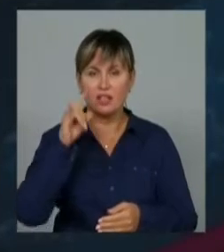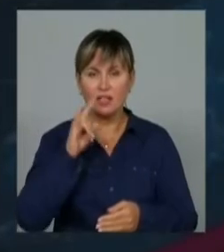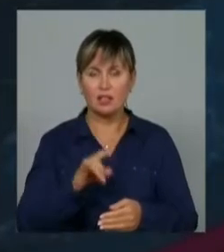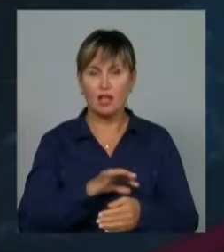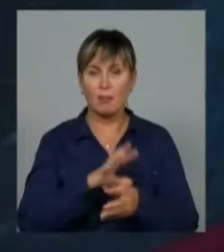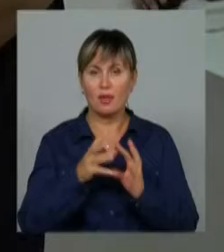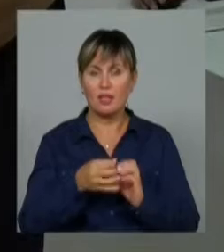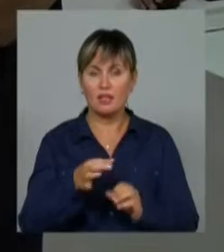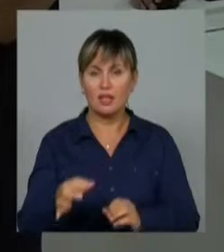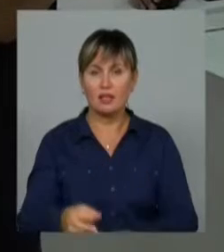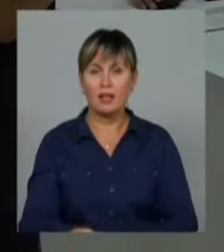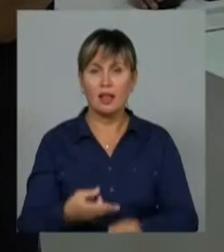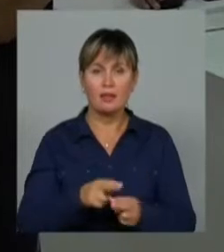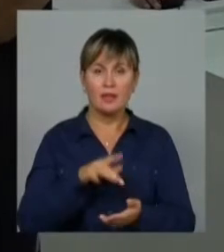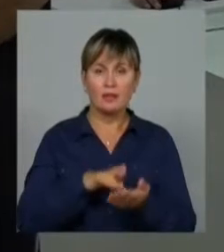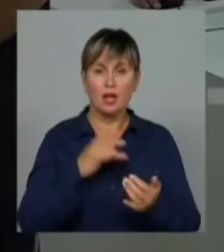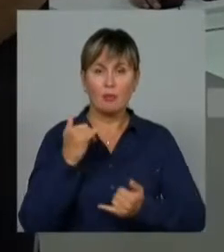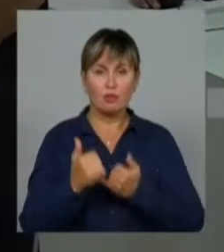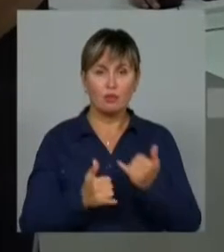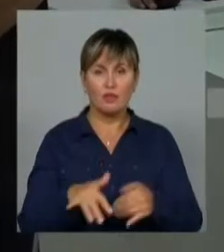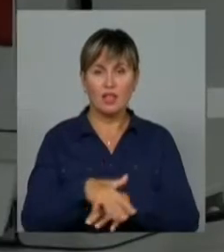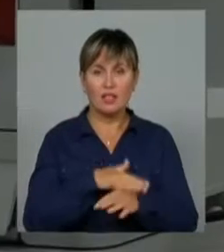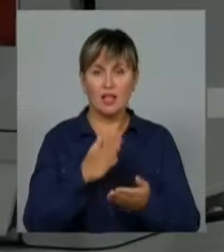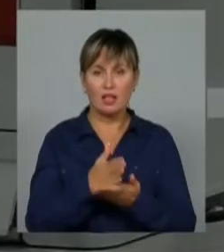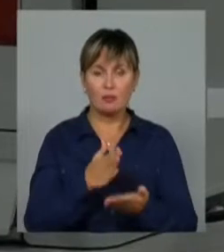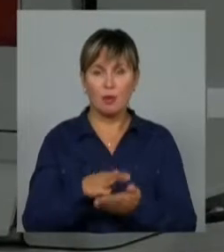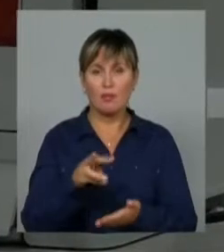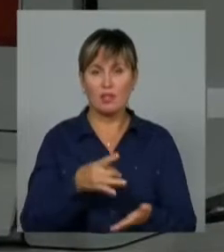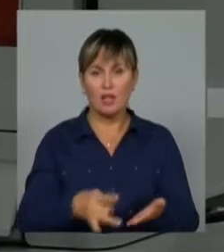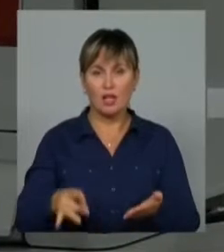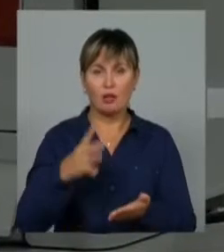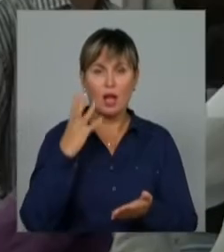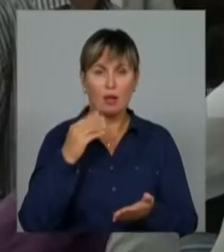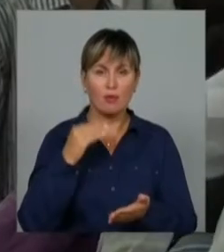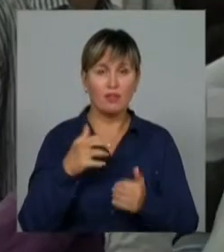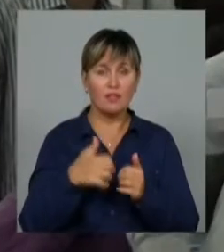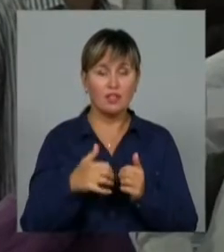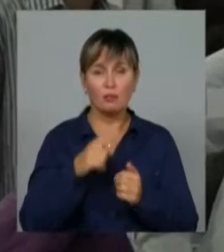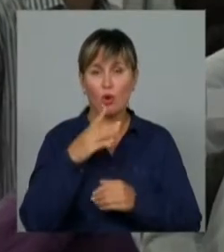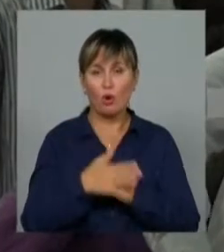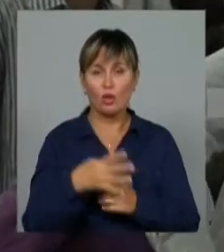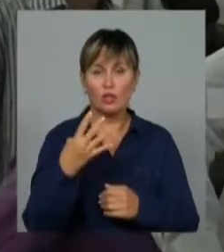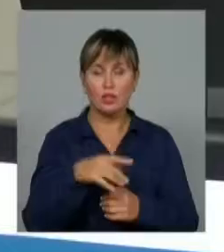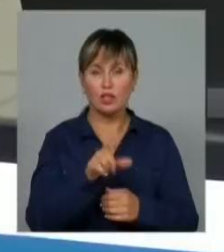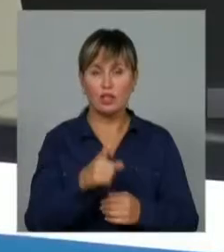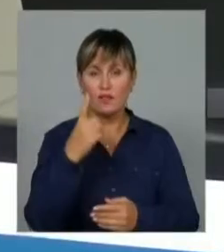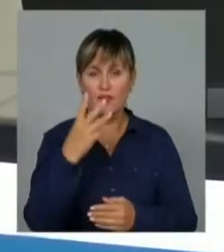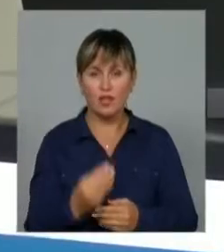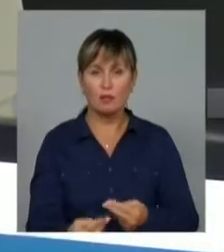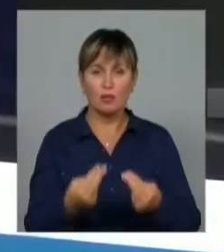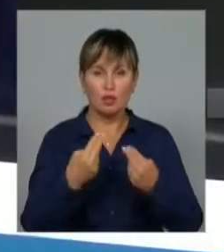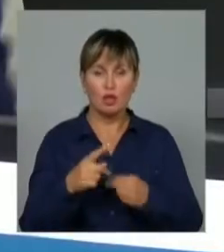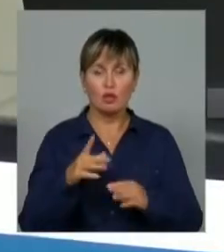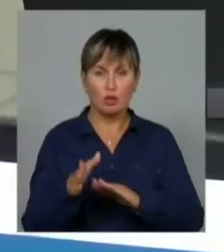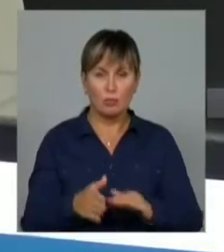областях. Этот центр обслуживания населения расположен в Медеуском районе Алматы. В среднем около 40 человек в день приезжают сюда, чтобы